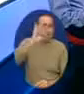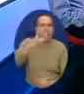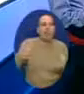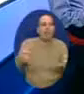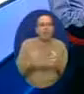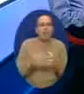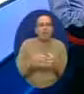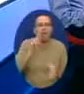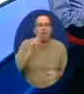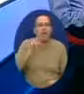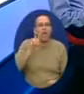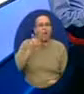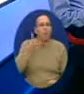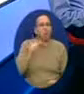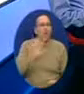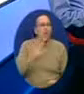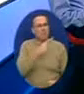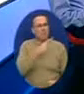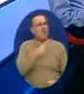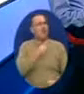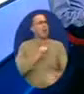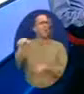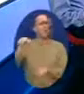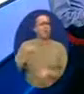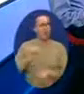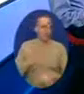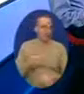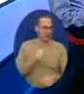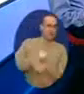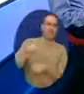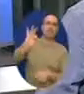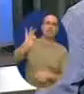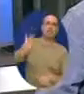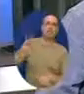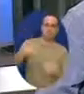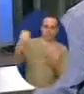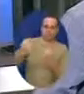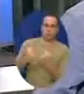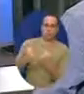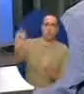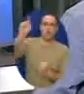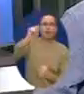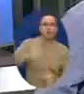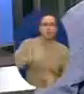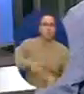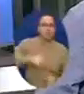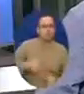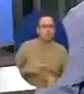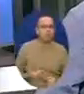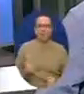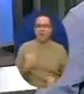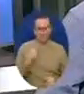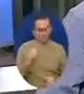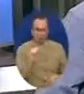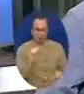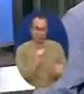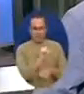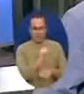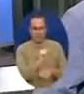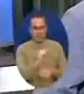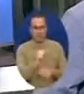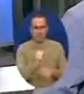למה להתנגד בעצם? איך אפשר להתנגד לחיזוק רשויות? זאת בדיוק הנקודה. אני לא מתנגד לחיזוק רשויות